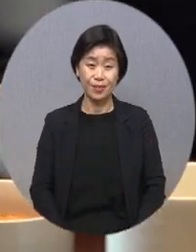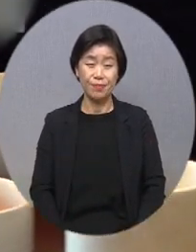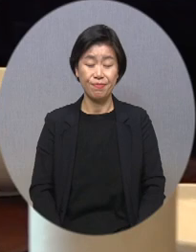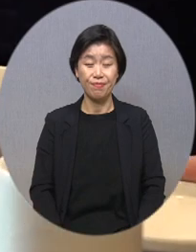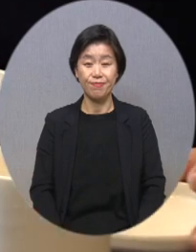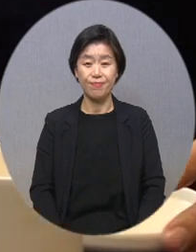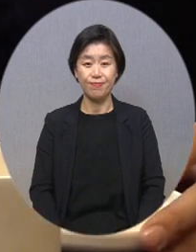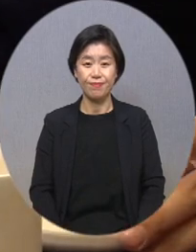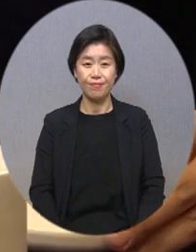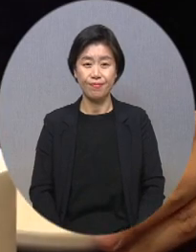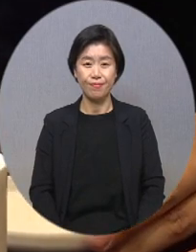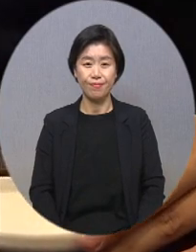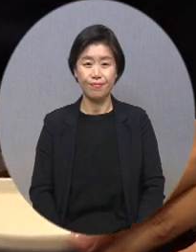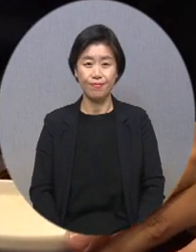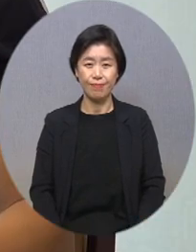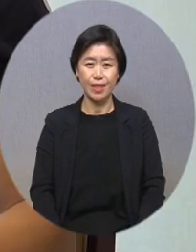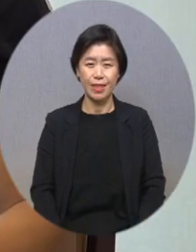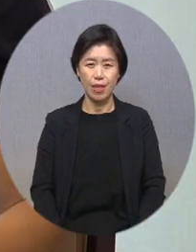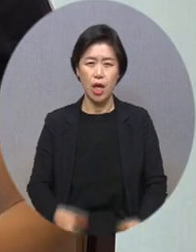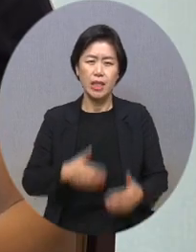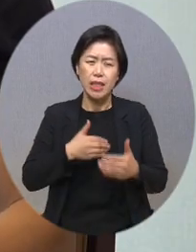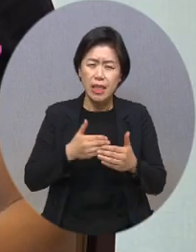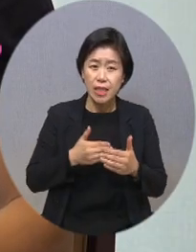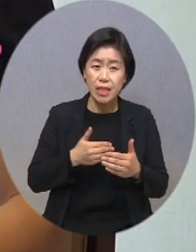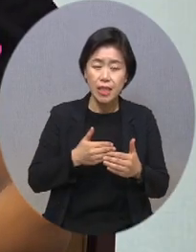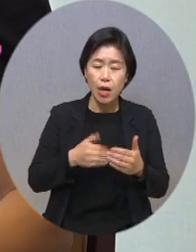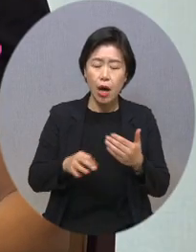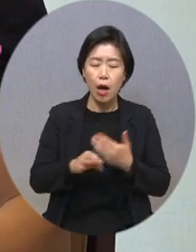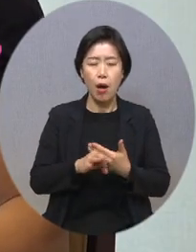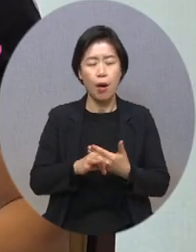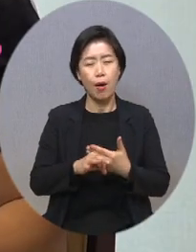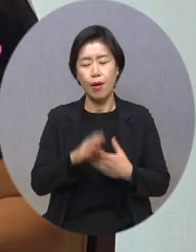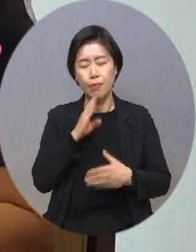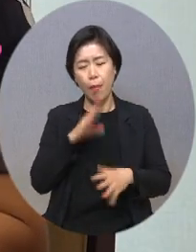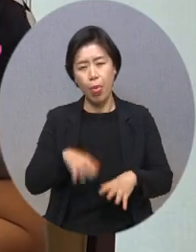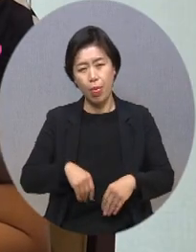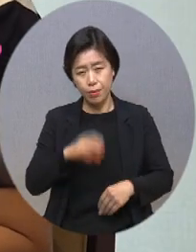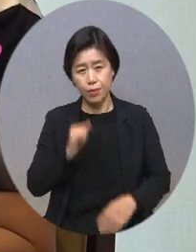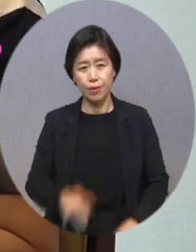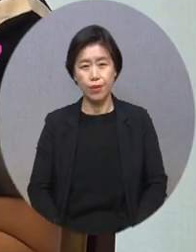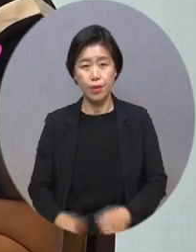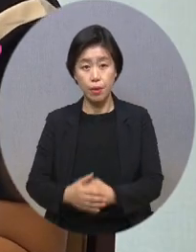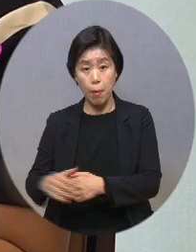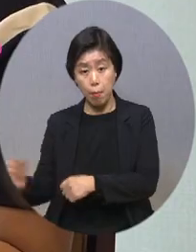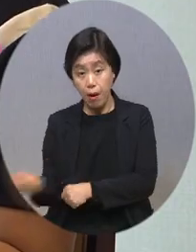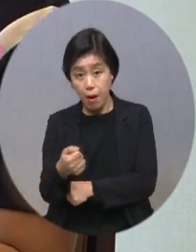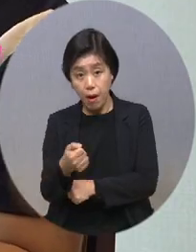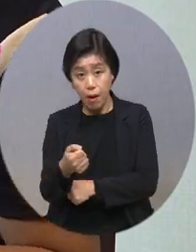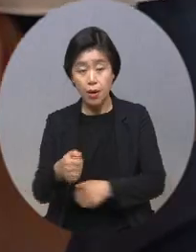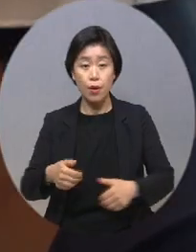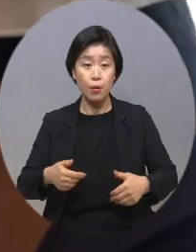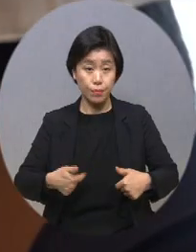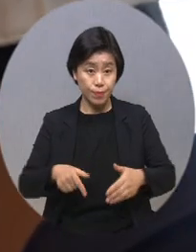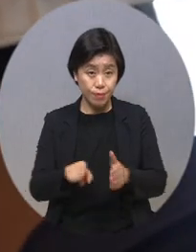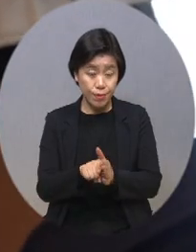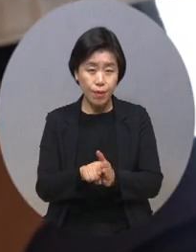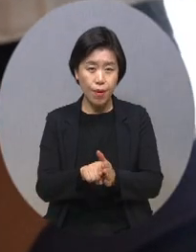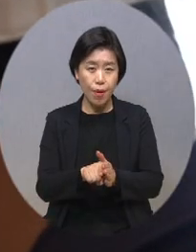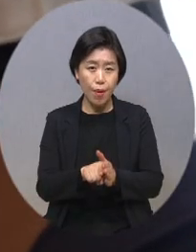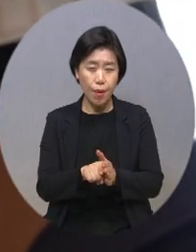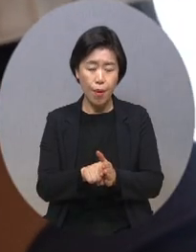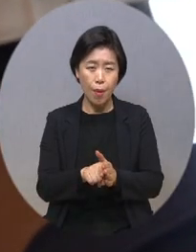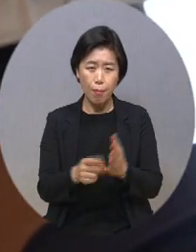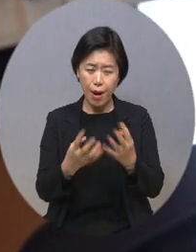돼. 왜냐면 긴장하면 와. 진짜. 아, 뭐야? 꿀 치려면 양도 진짜 많아요. 와, 아,